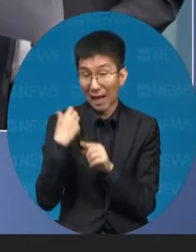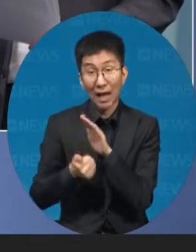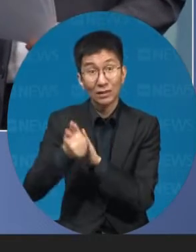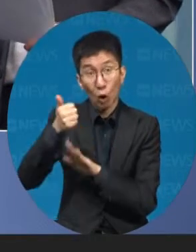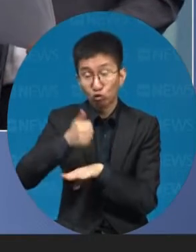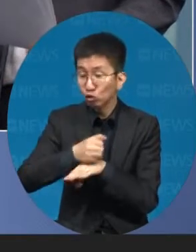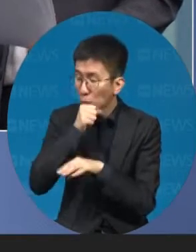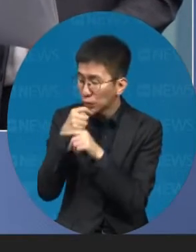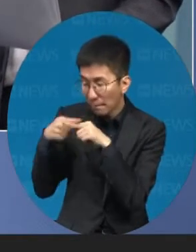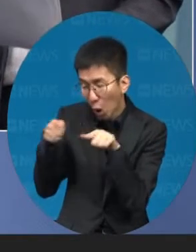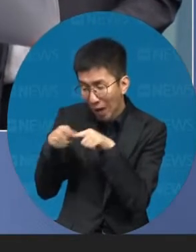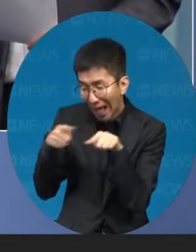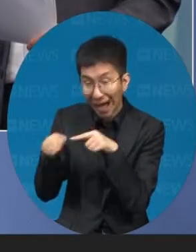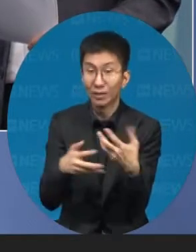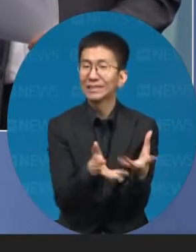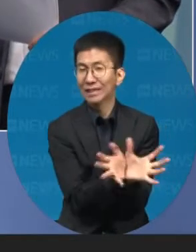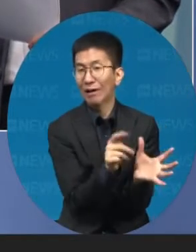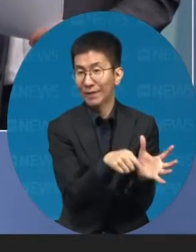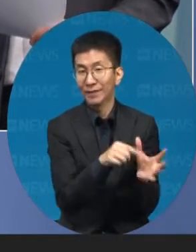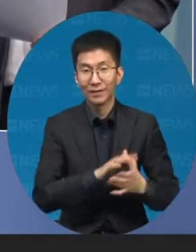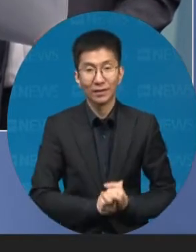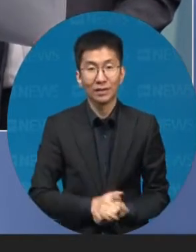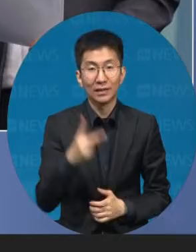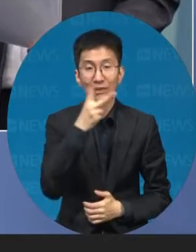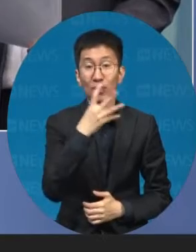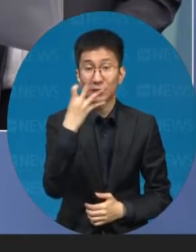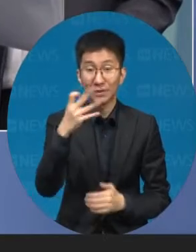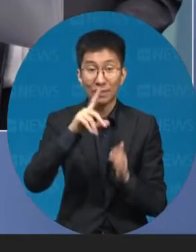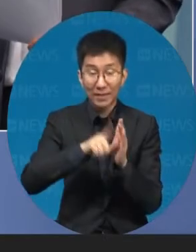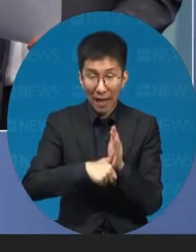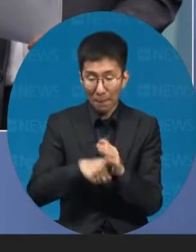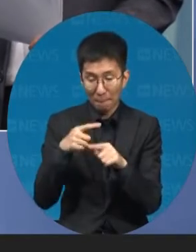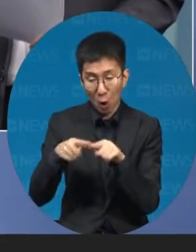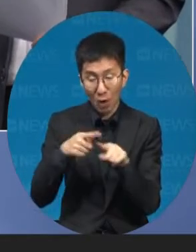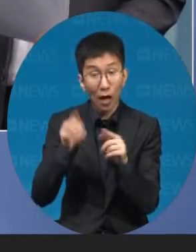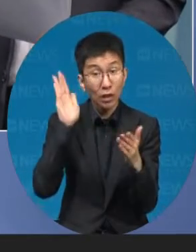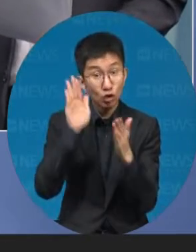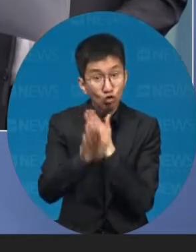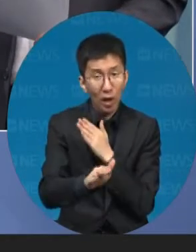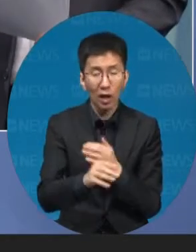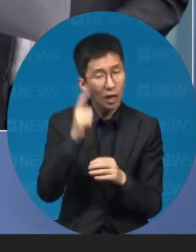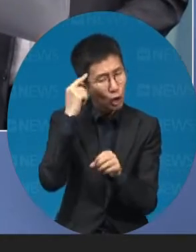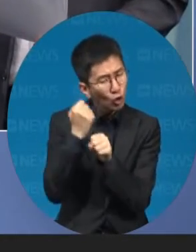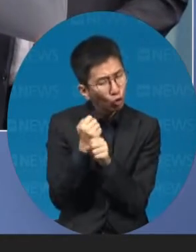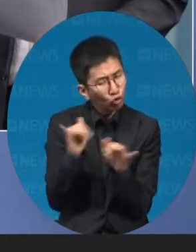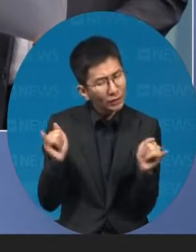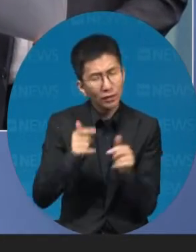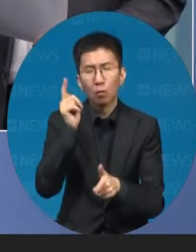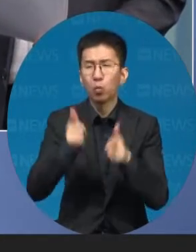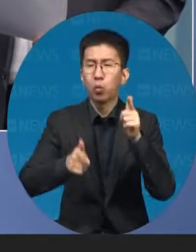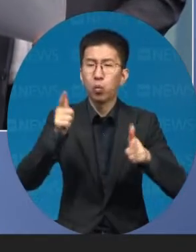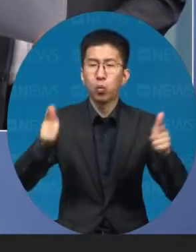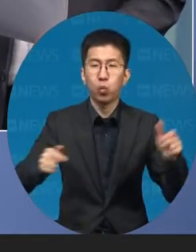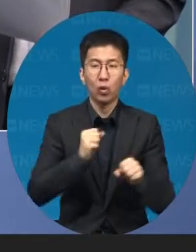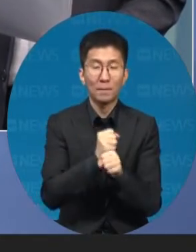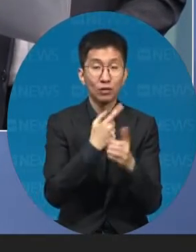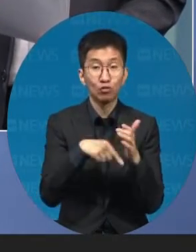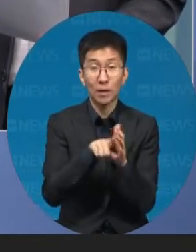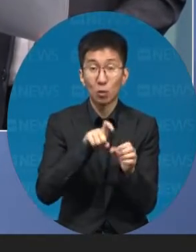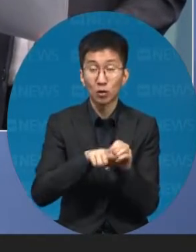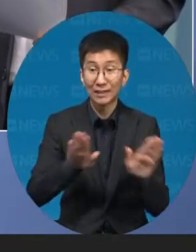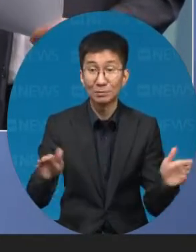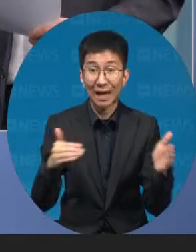평가하는 시스템입니다 어 지나 2014년 평가 이후 연구진의 다양성을 높이기 위해서 그동안 평가 해서